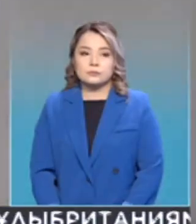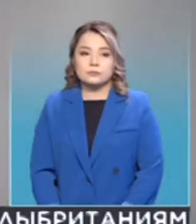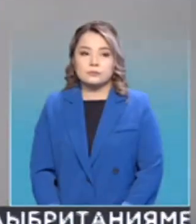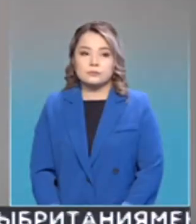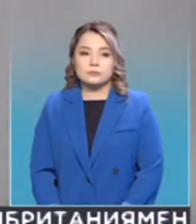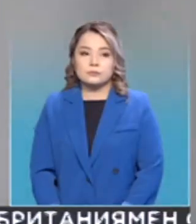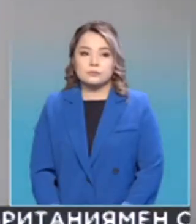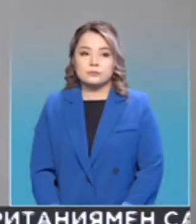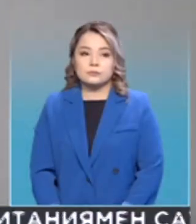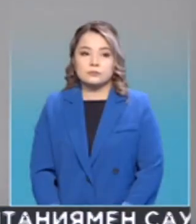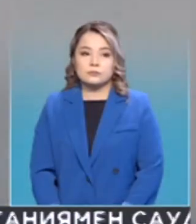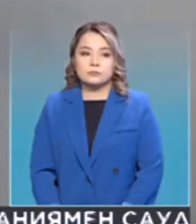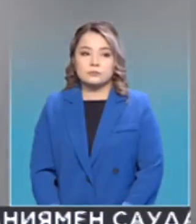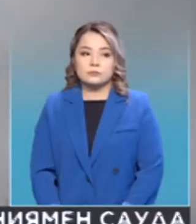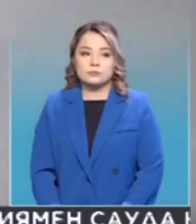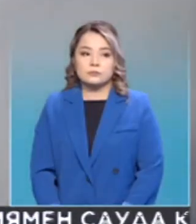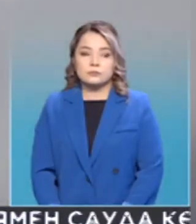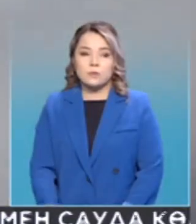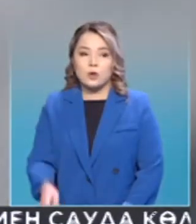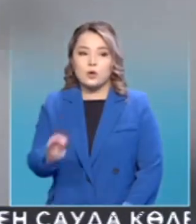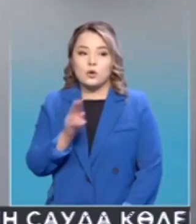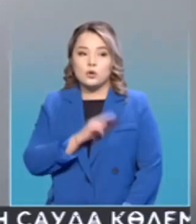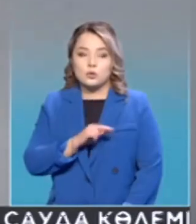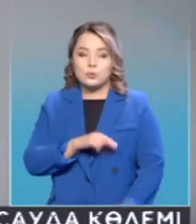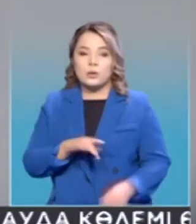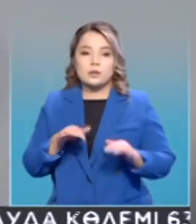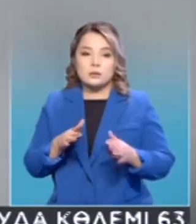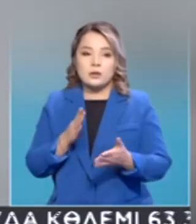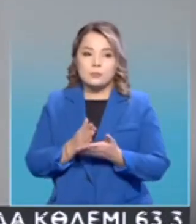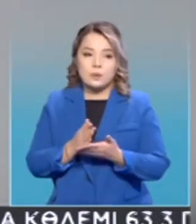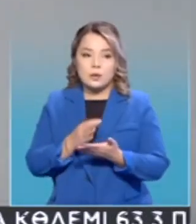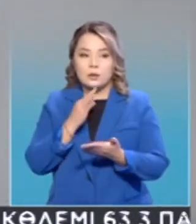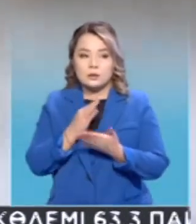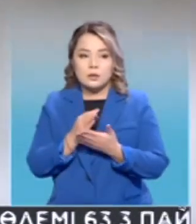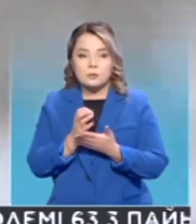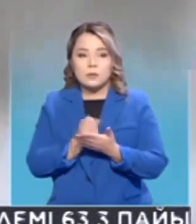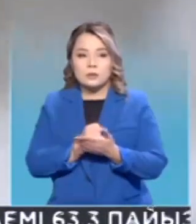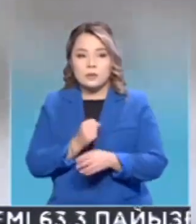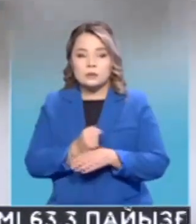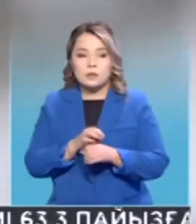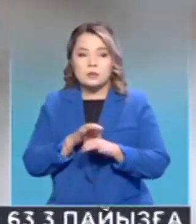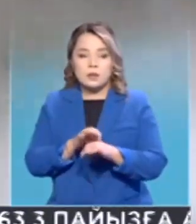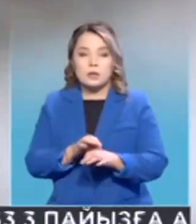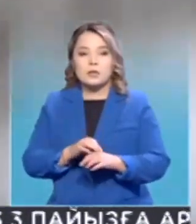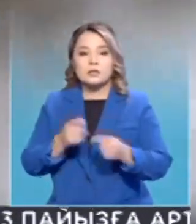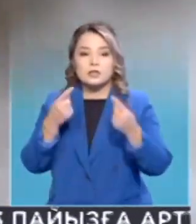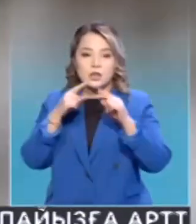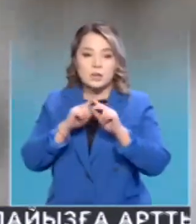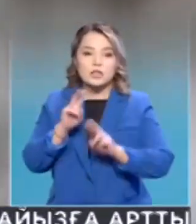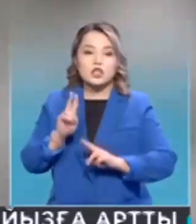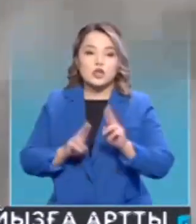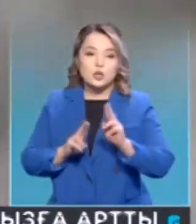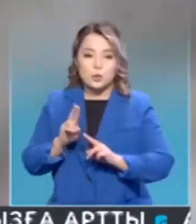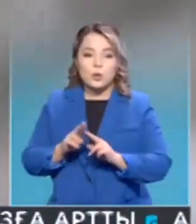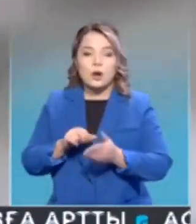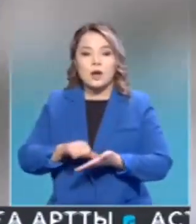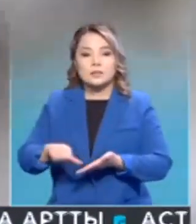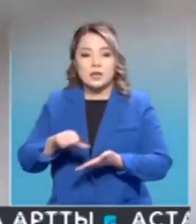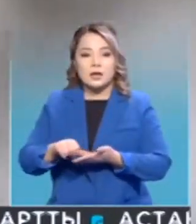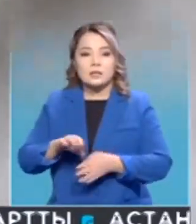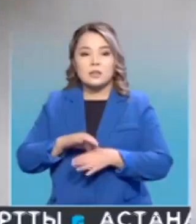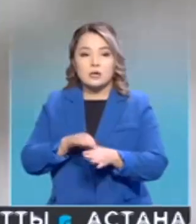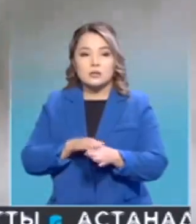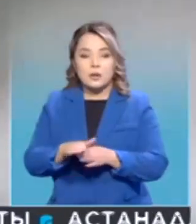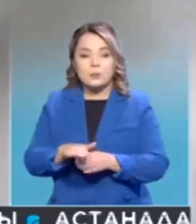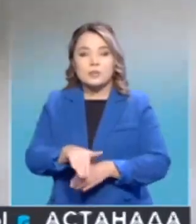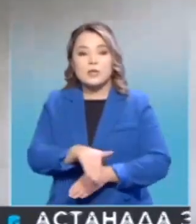Жұмыс барысында тиісті технологиялар сақталған. Жолдар ұстау техникалық ережелеріне сәйкес салынатын асфальт